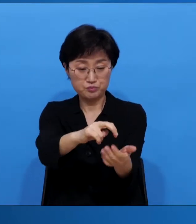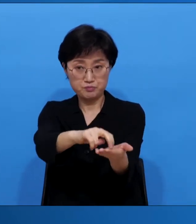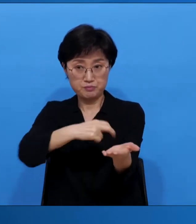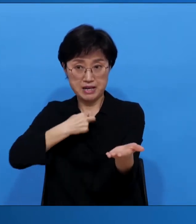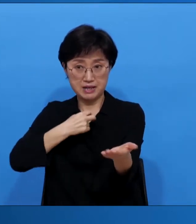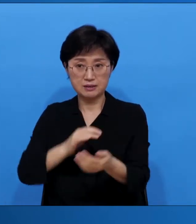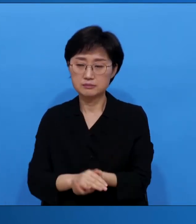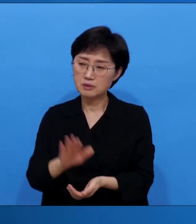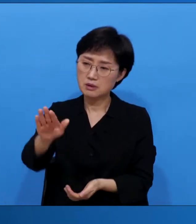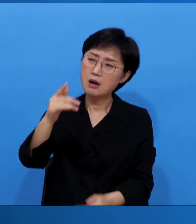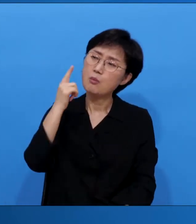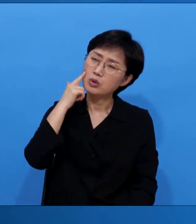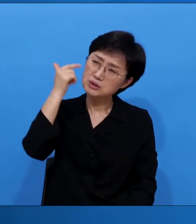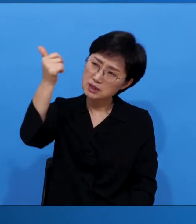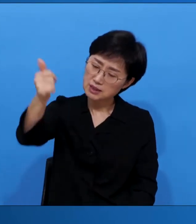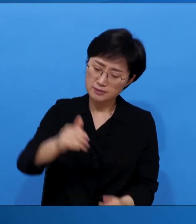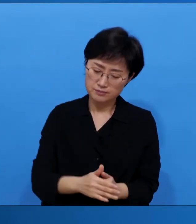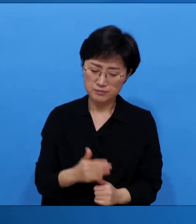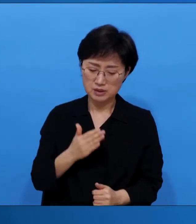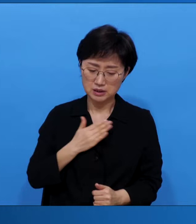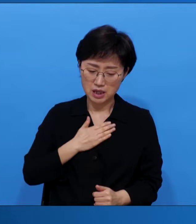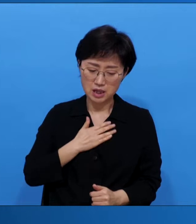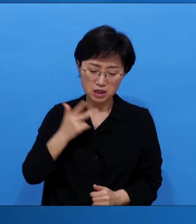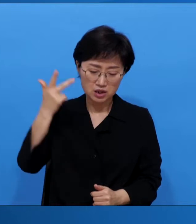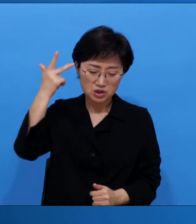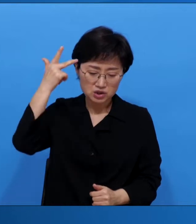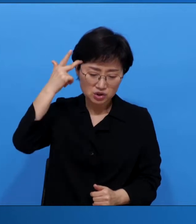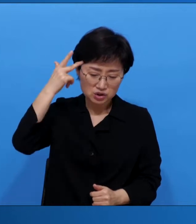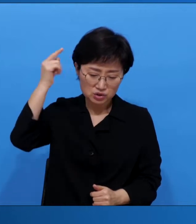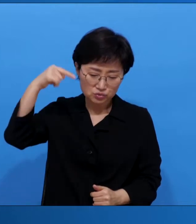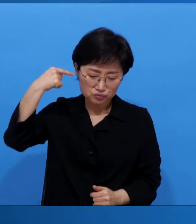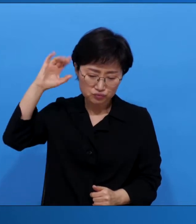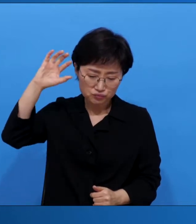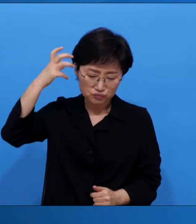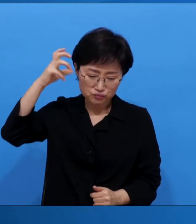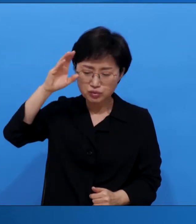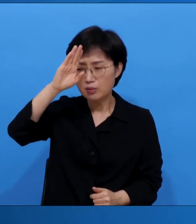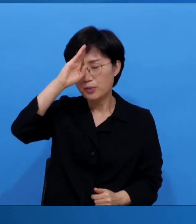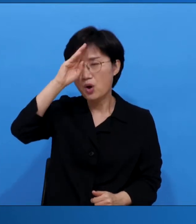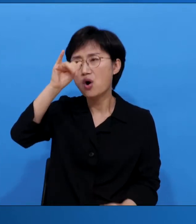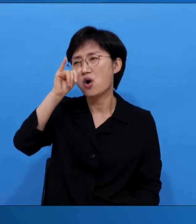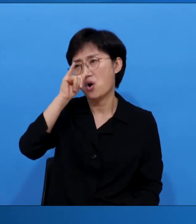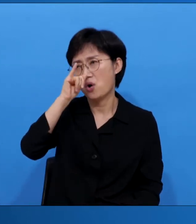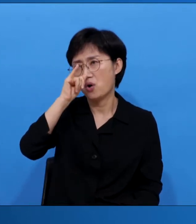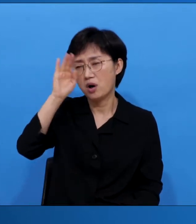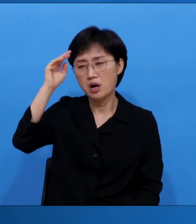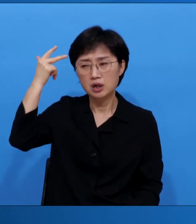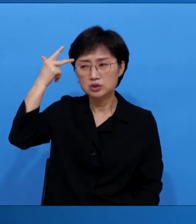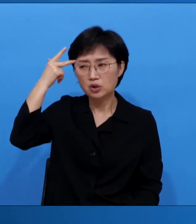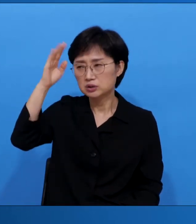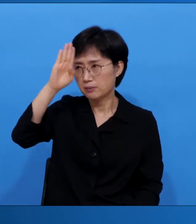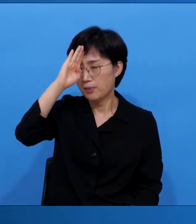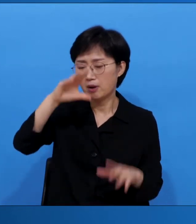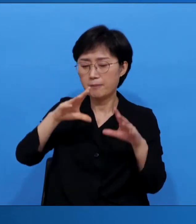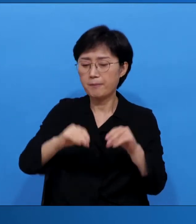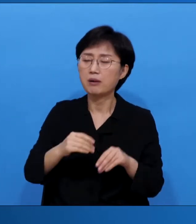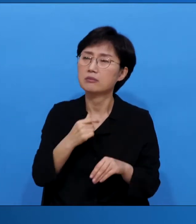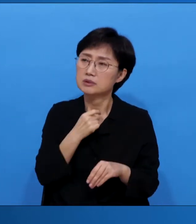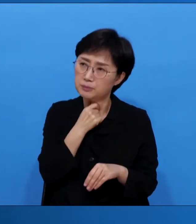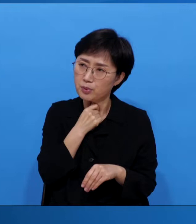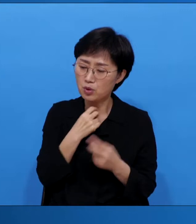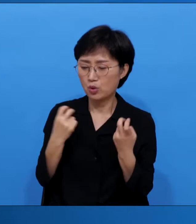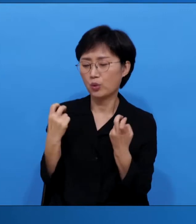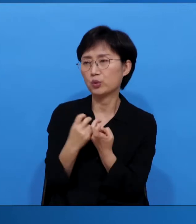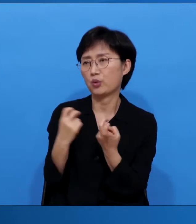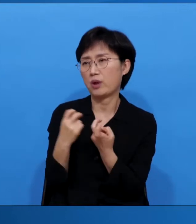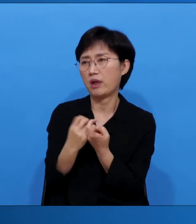목사님, 저는 정신적으로 어려운데 어떻게 하면 낫겠습니까? 질문해 왔어요. And they asked me, Pastor, I have a lot of